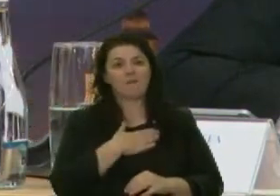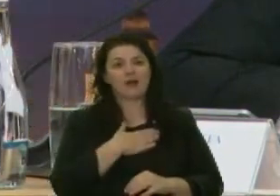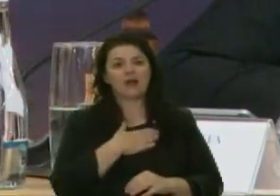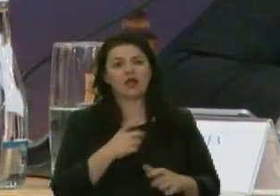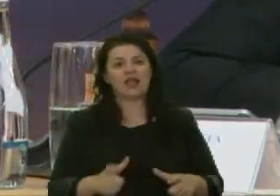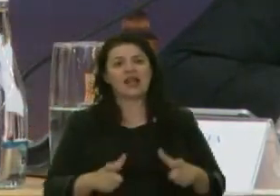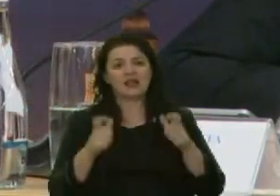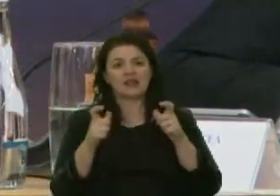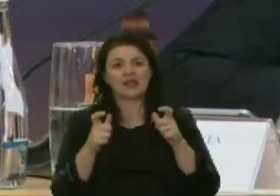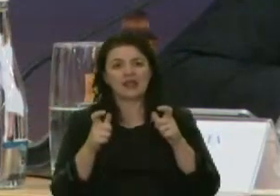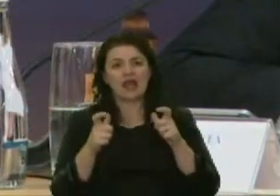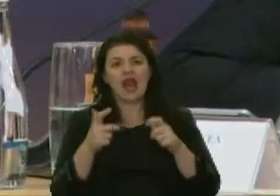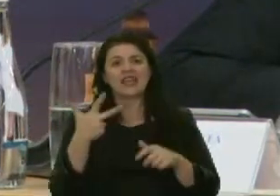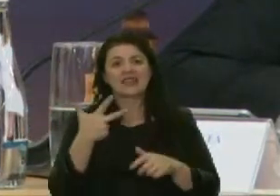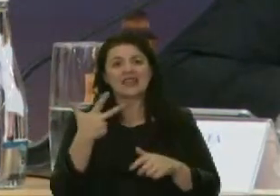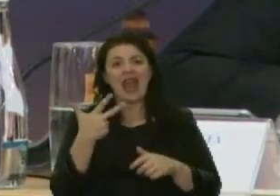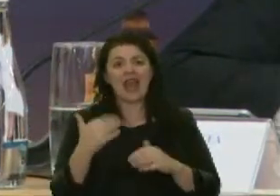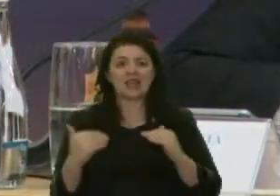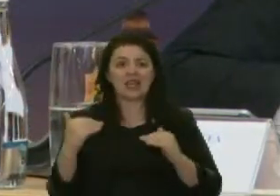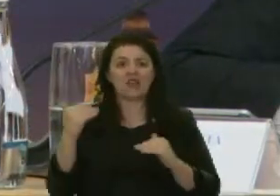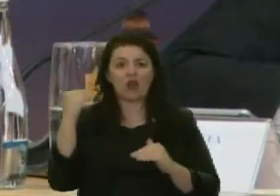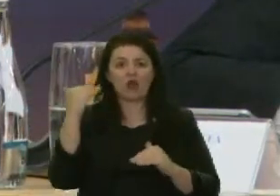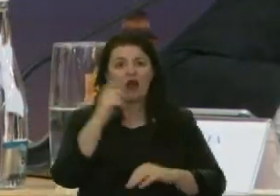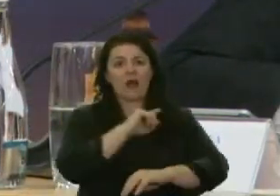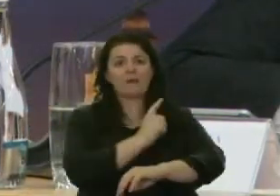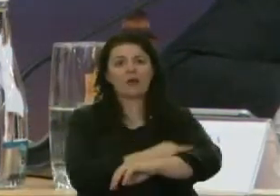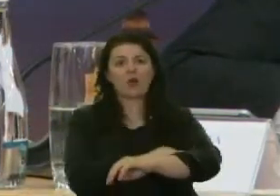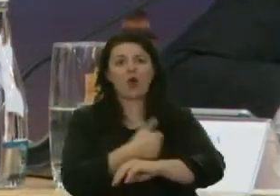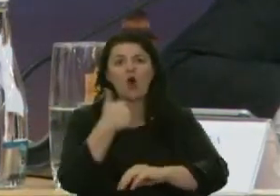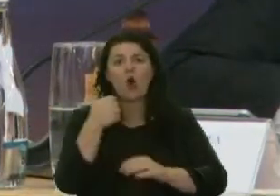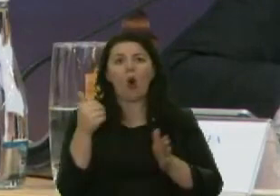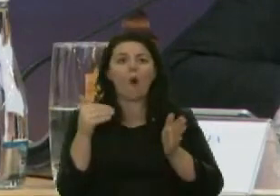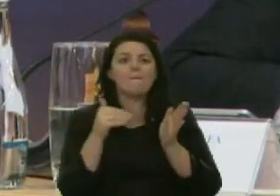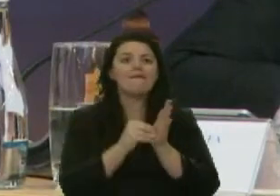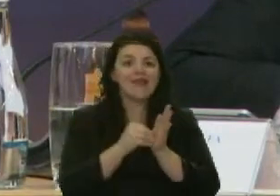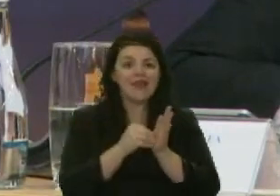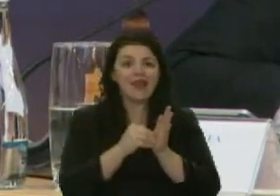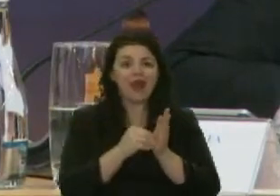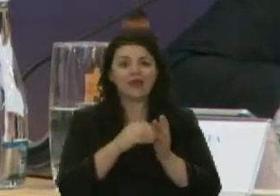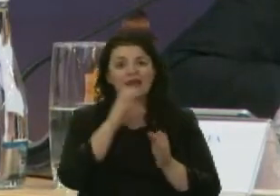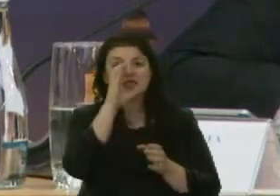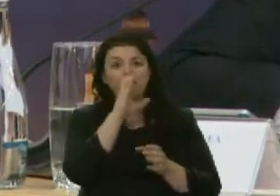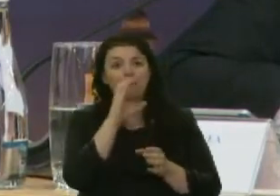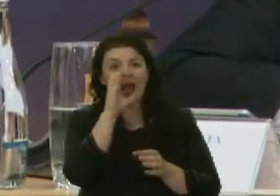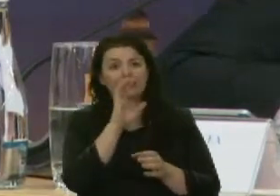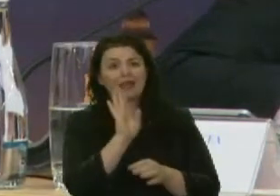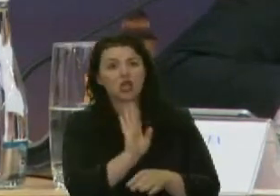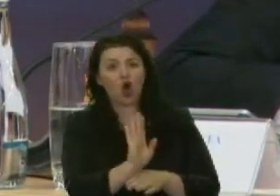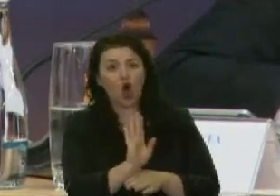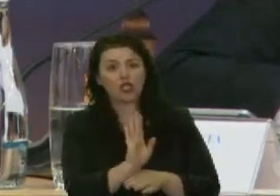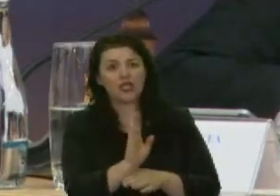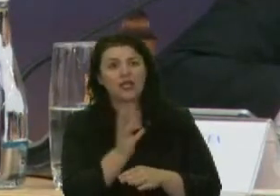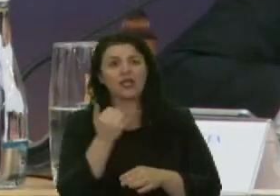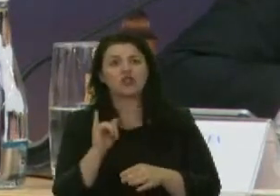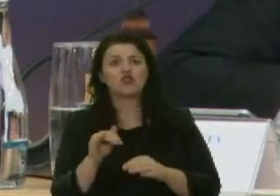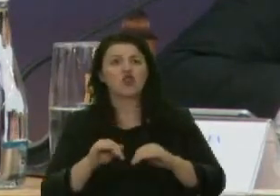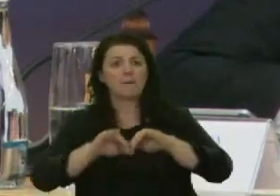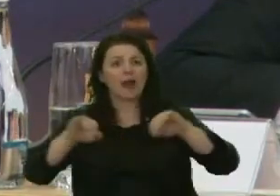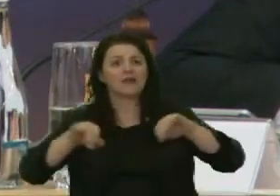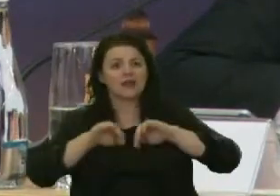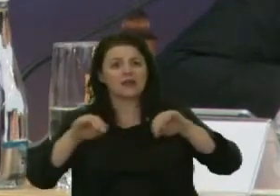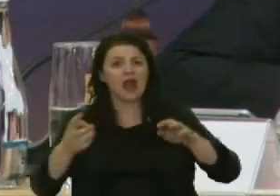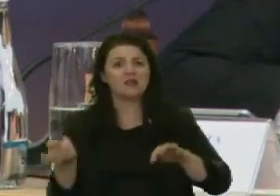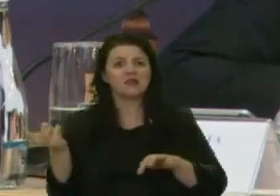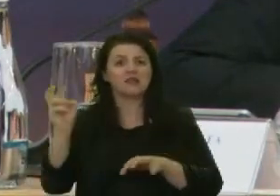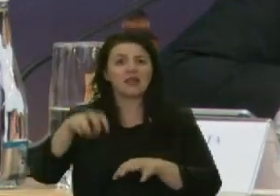fi o clădire pe trei niveluri o capacitate de 1000 de spectatori în zonele dedicate competițiilor sportive bazin olimpic de sărituri